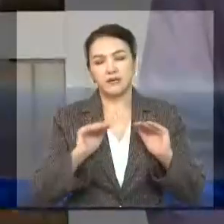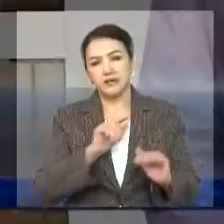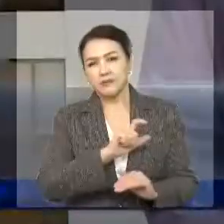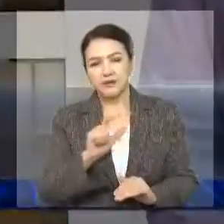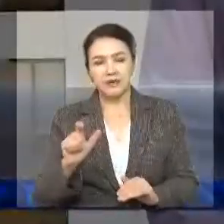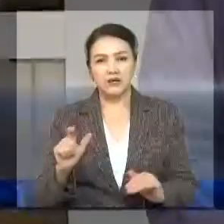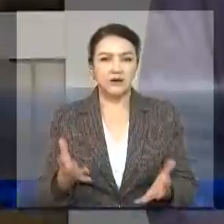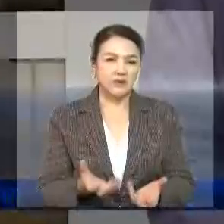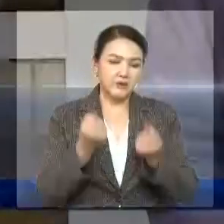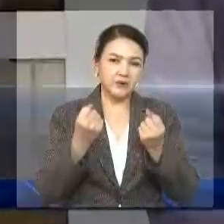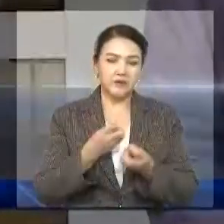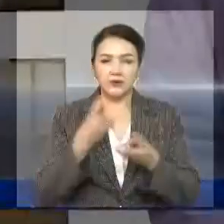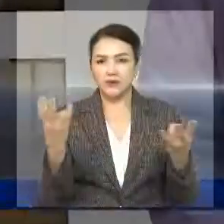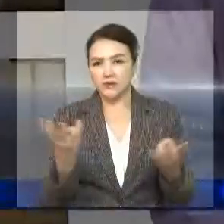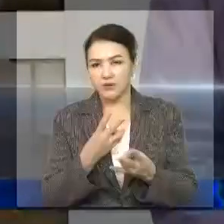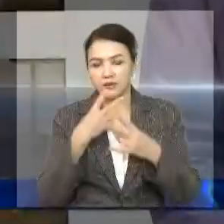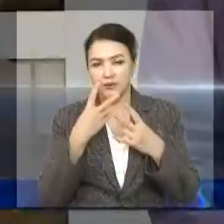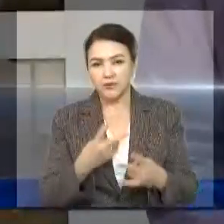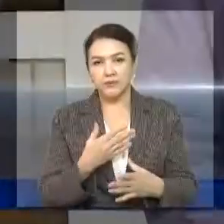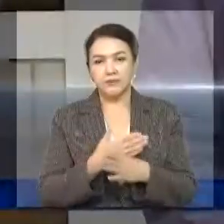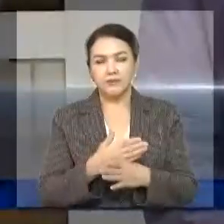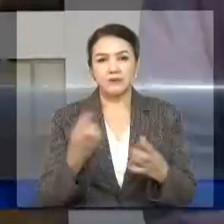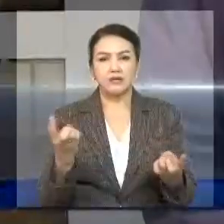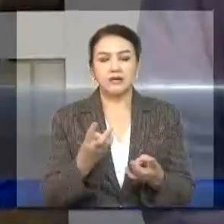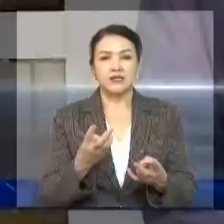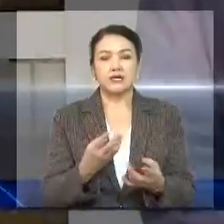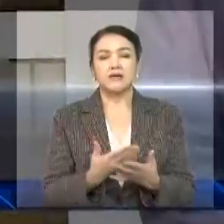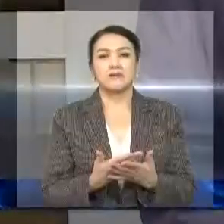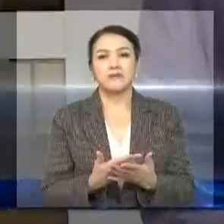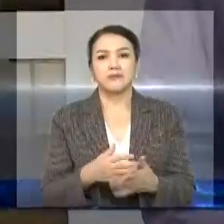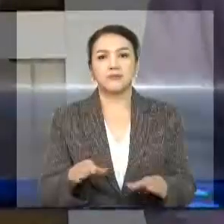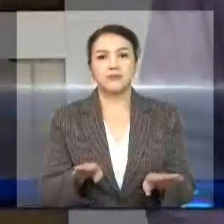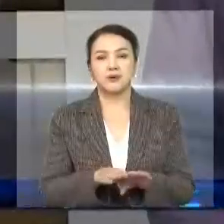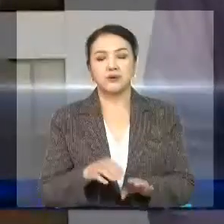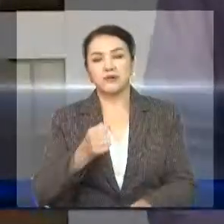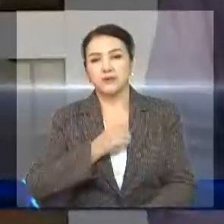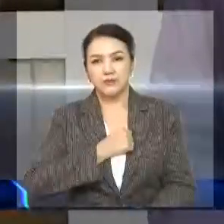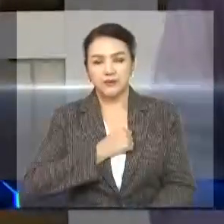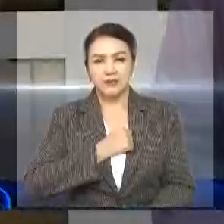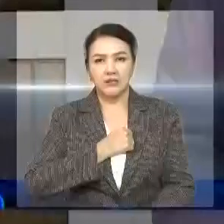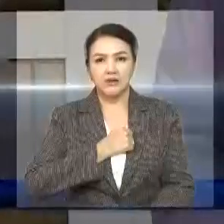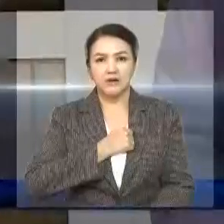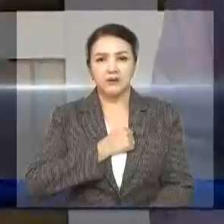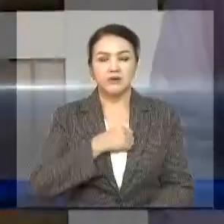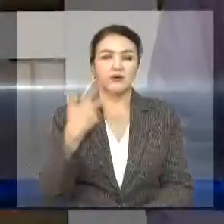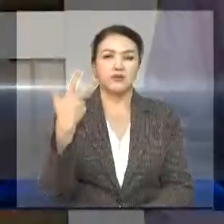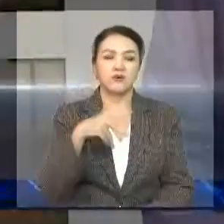азаматтарға қолдау көрсету. Әрине, статистика жүгінсек, өкінішке орай